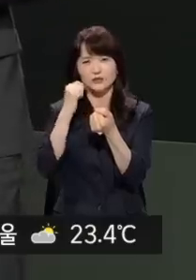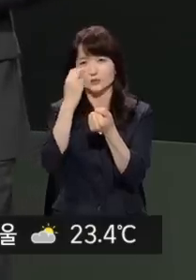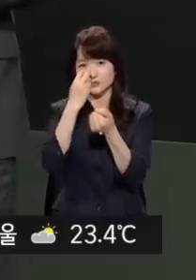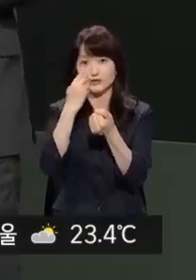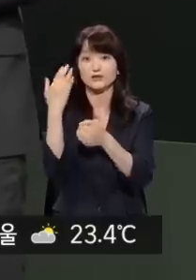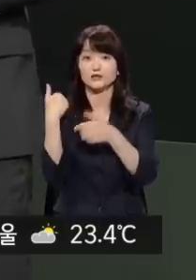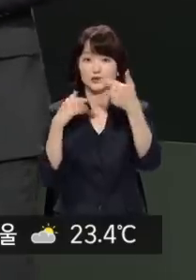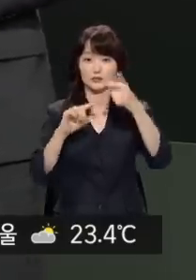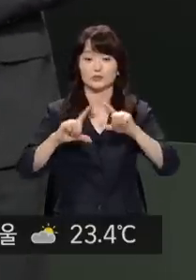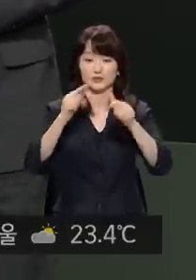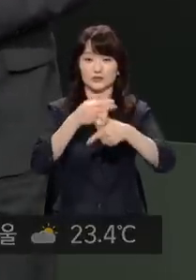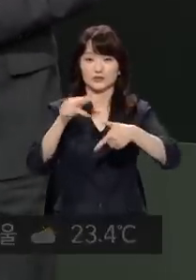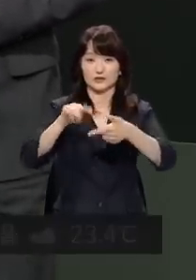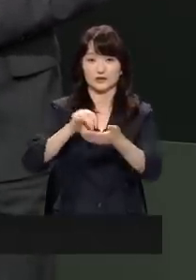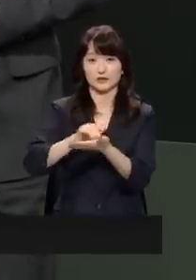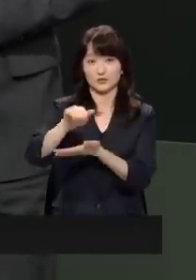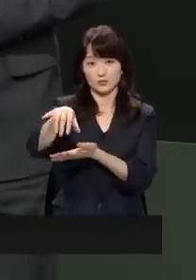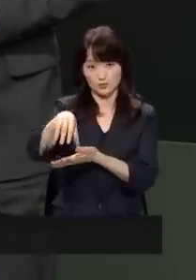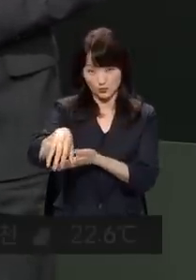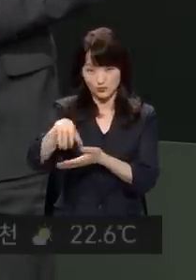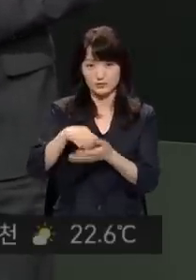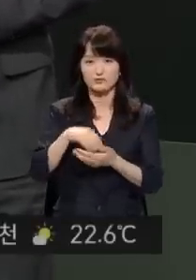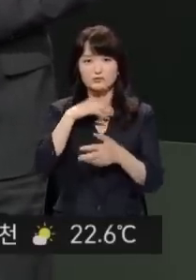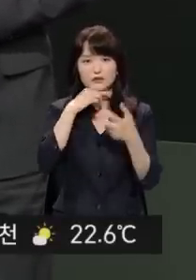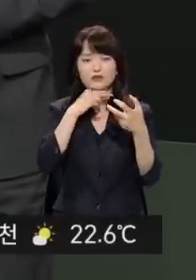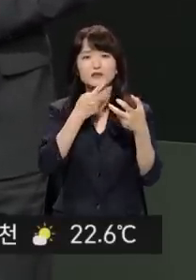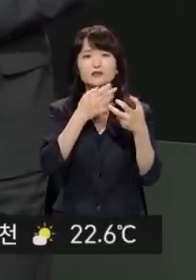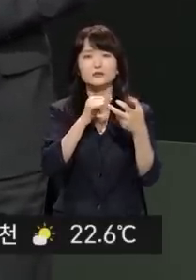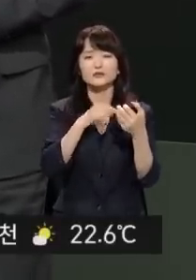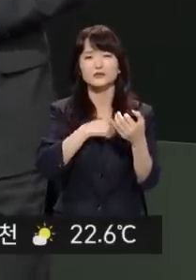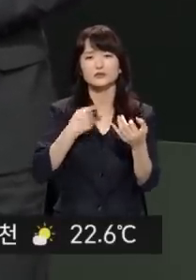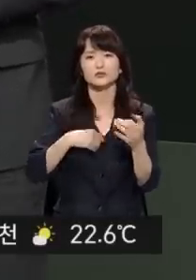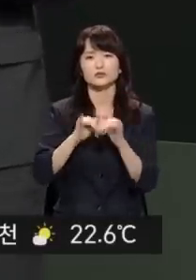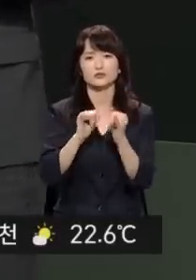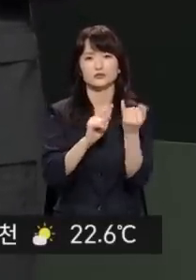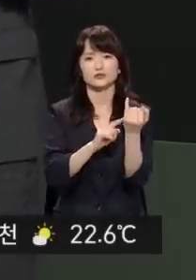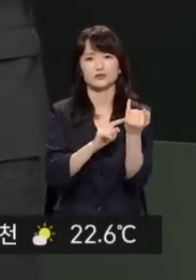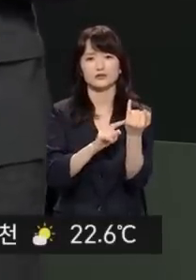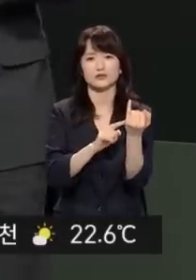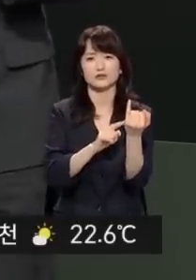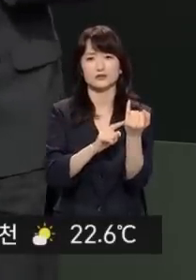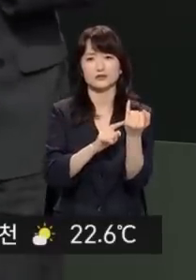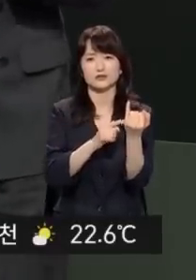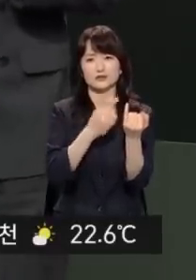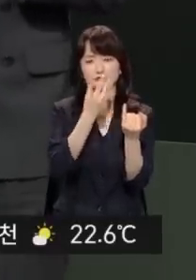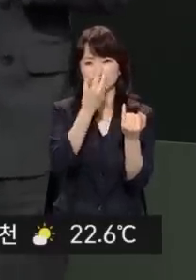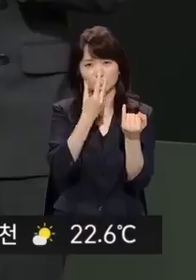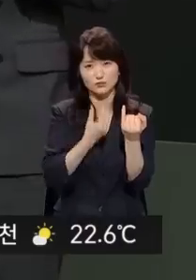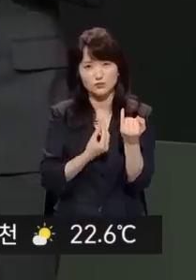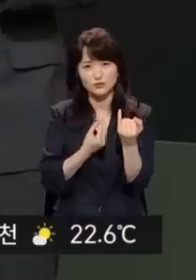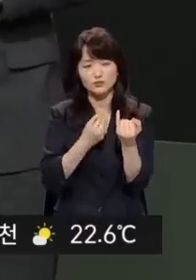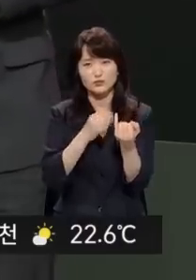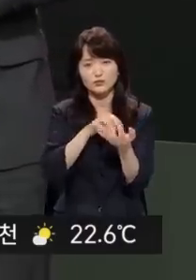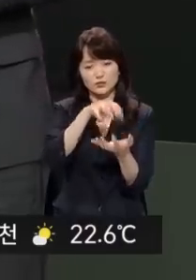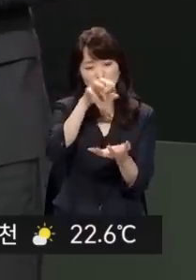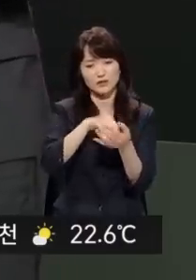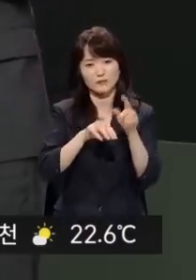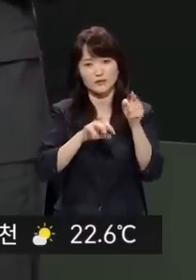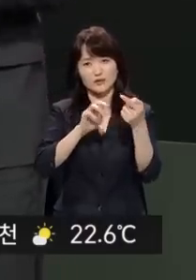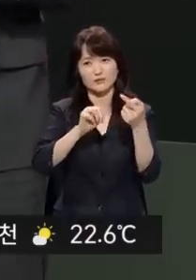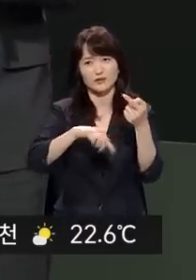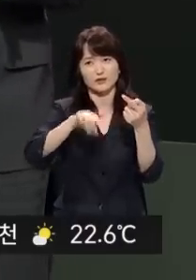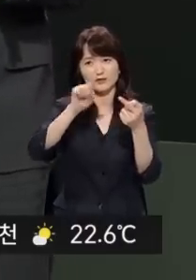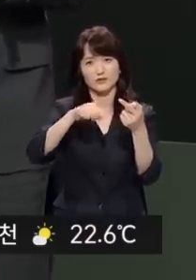지난 6일 인천공항 환승장에서 70대 중국인 여성이 액체류 100ml를 갖고 타려다가